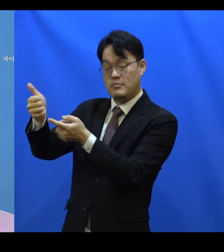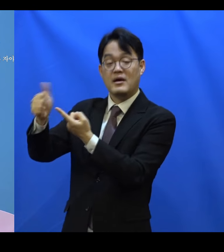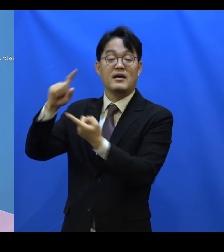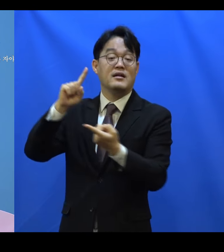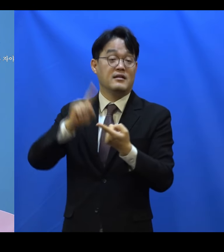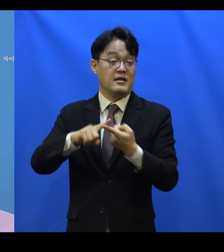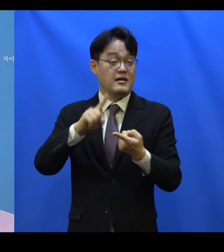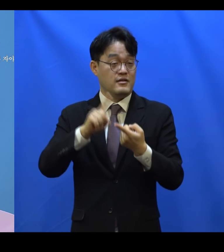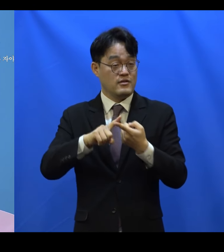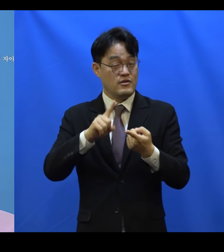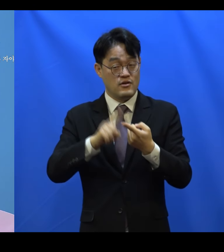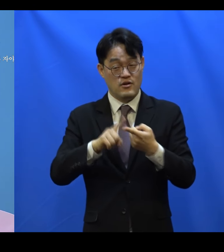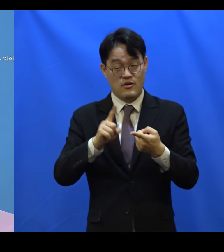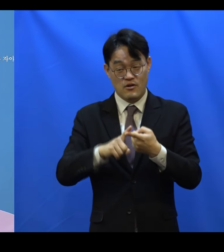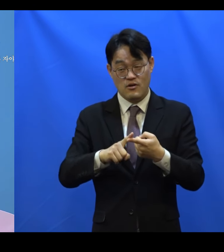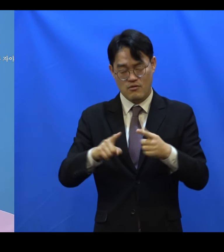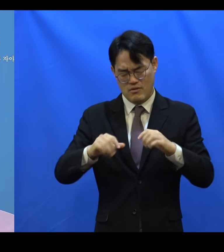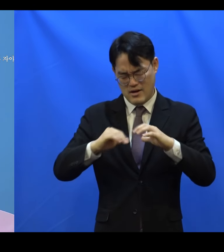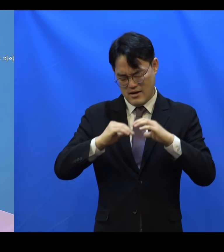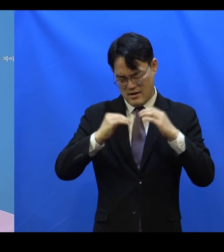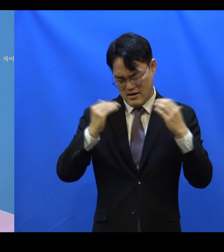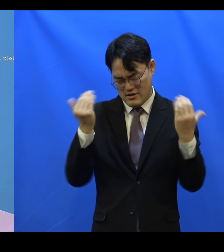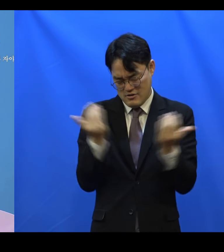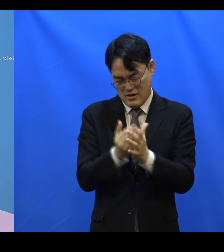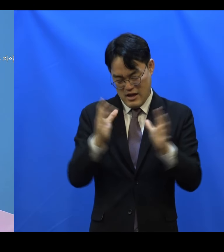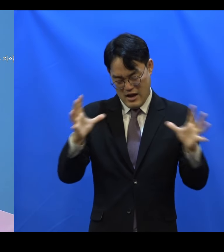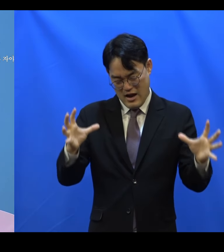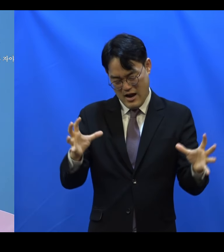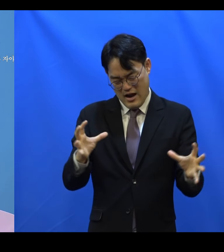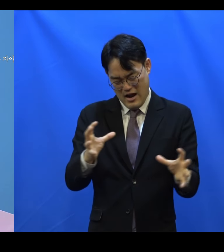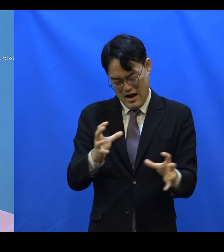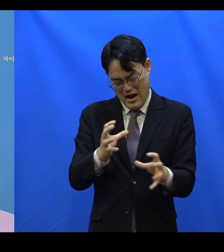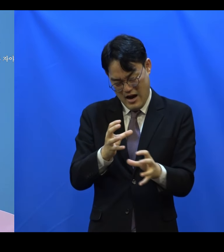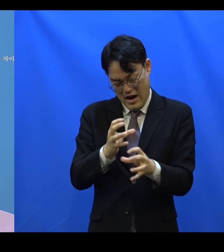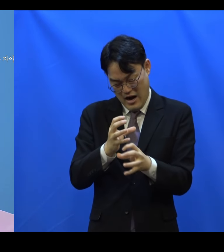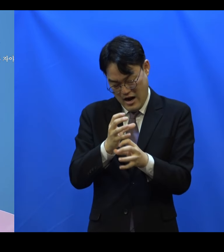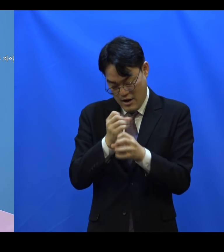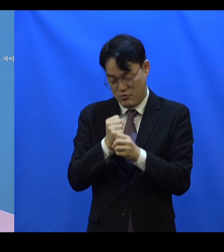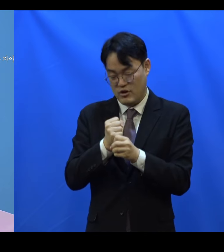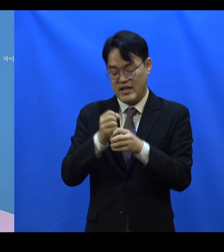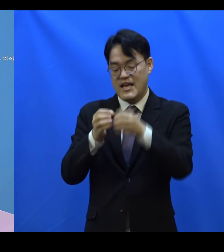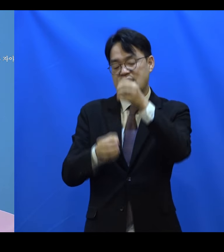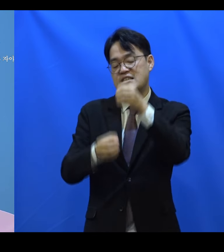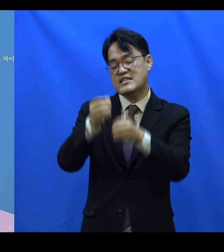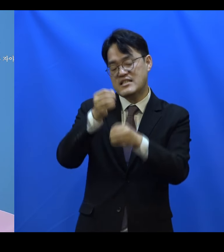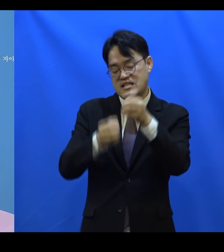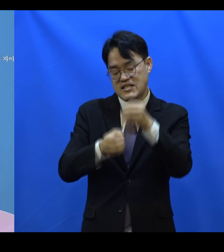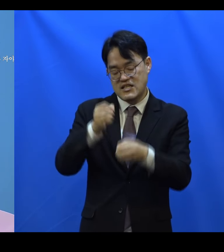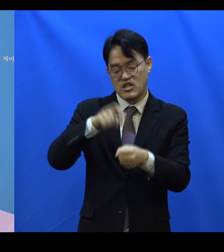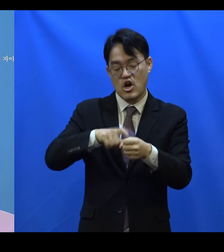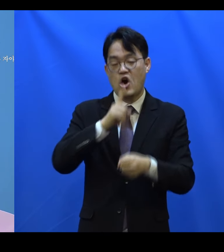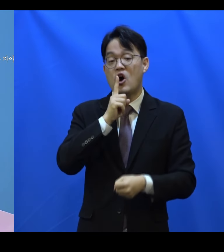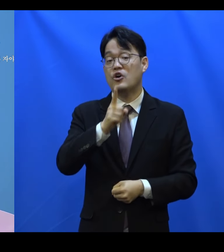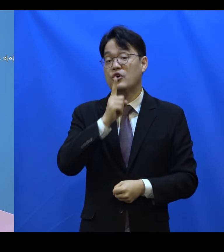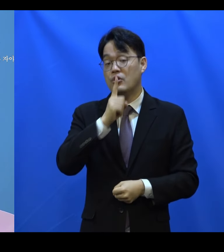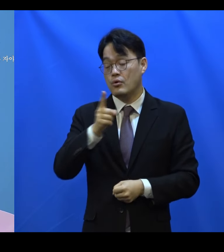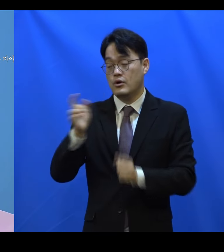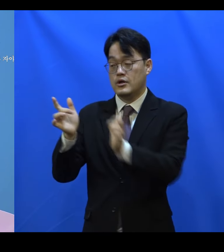없는 단어예요. 합당하다 이게 아니에요. 그리스도의 탁월하심, 그 완전하심을 어떻게 칭송할 수 있는가?